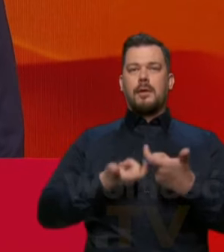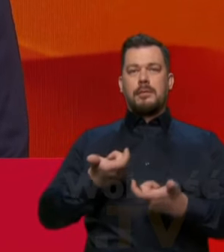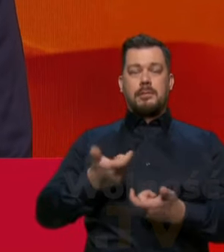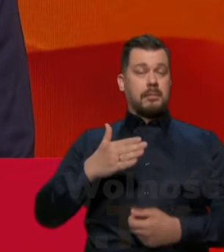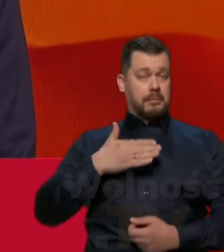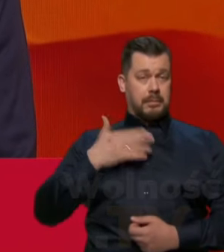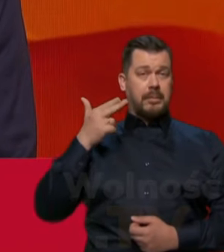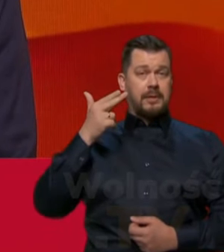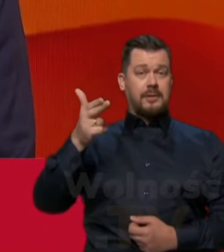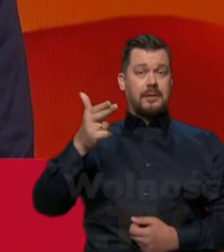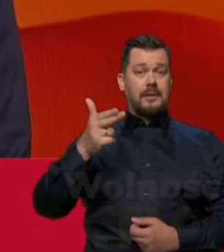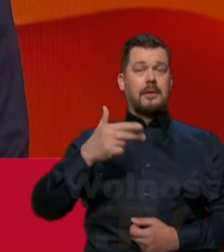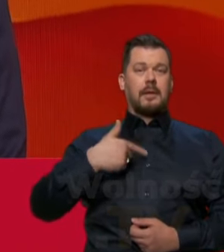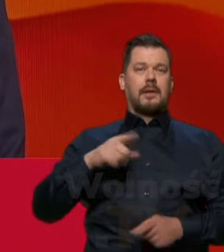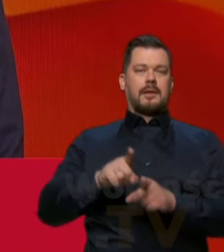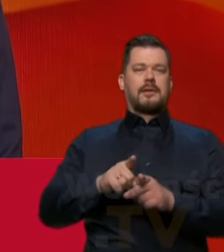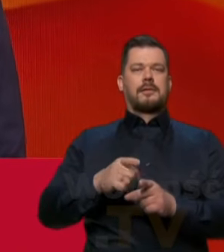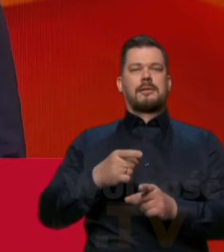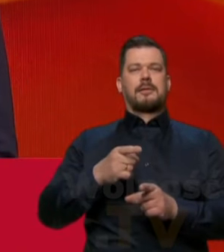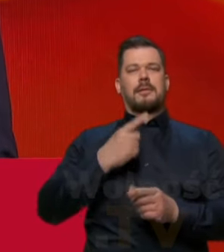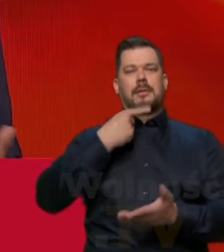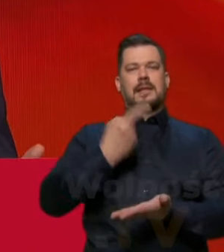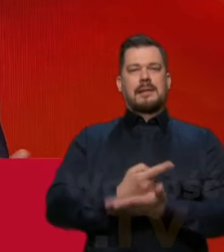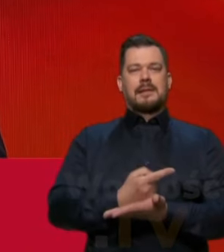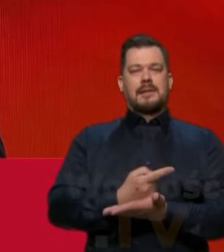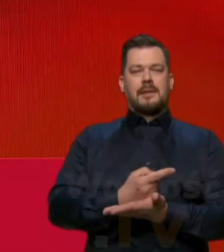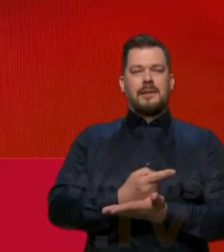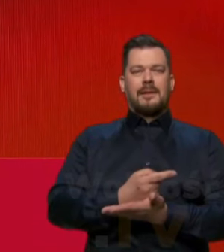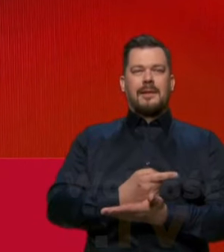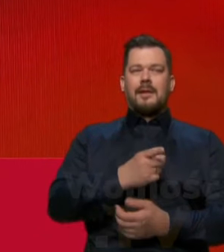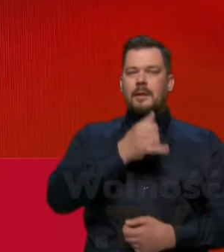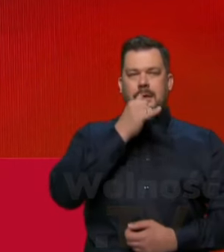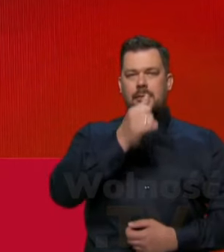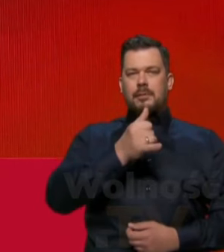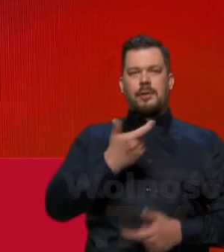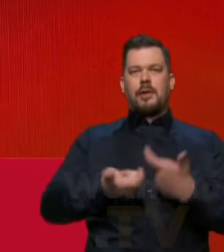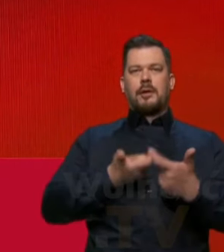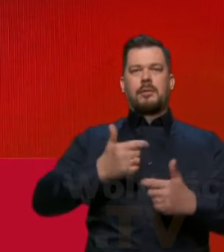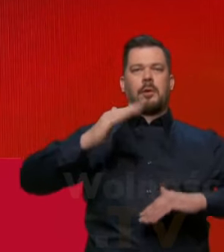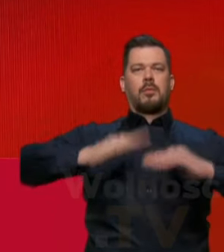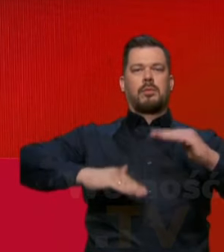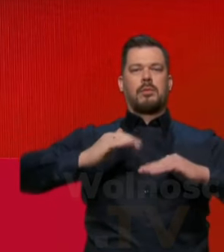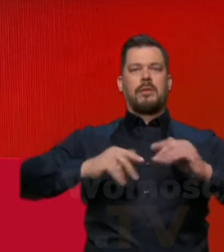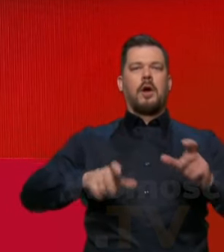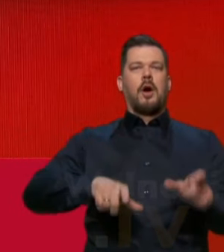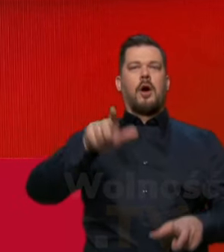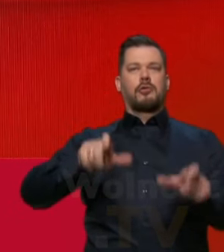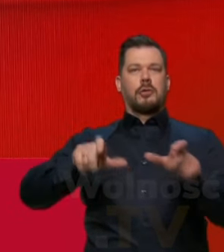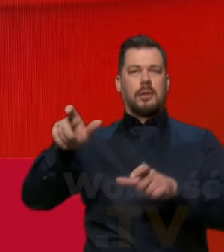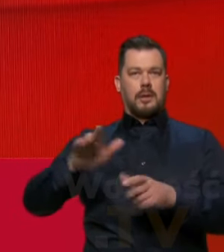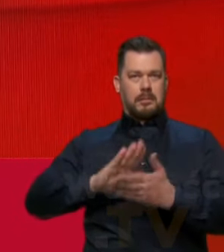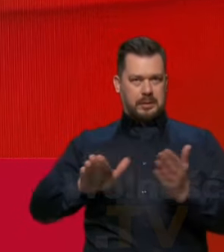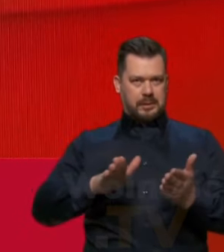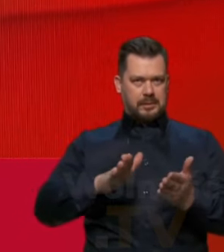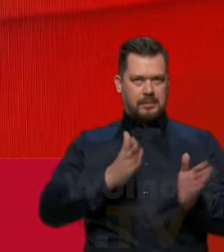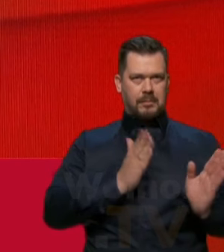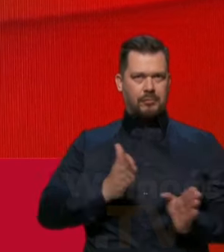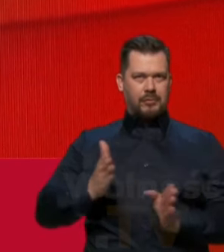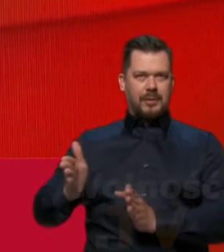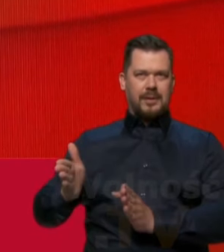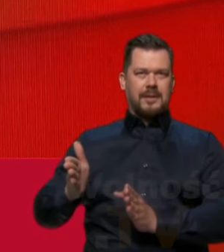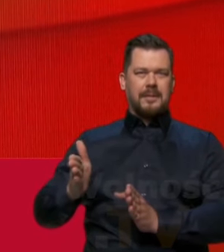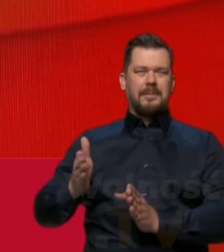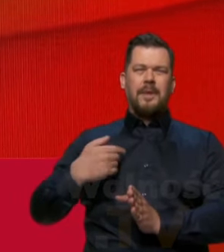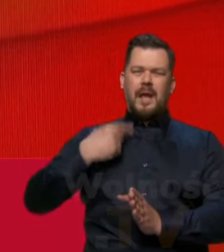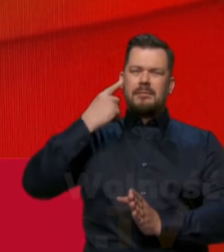że my też będziemy mieli na to wpływ ewentualnie. Tam oczywiście nie może być budowana osiedla bez żadnego porządku. Ale ja uważam,